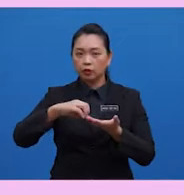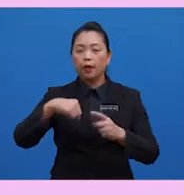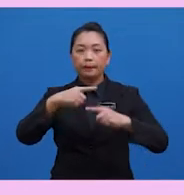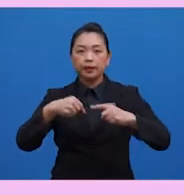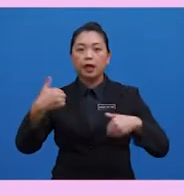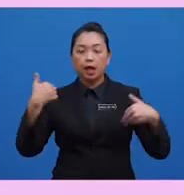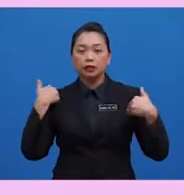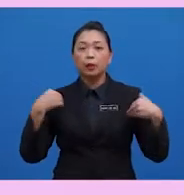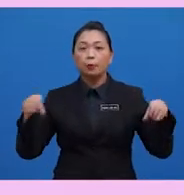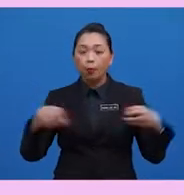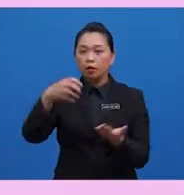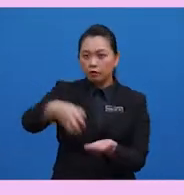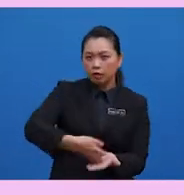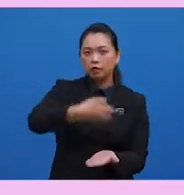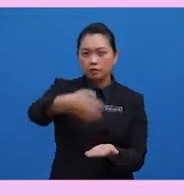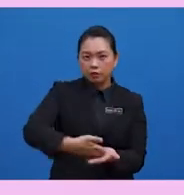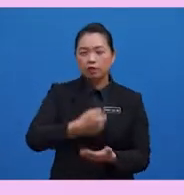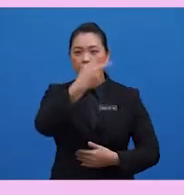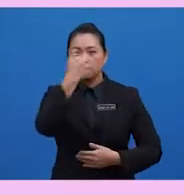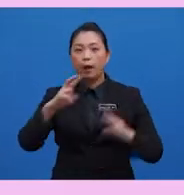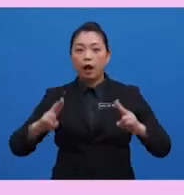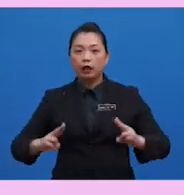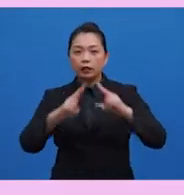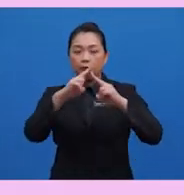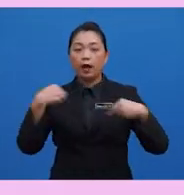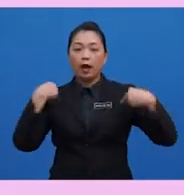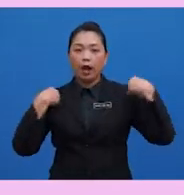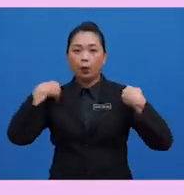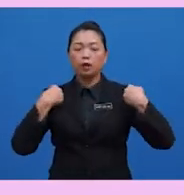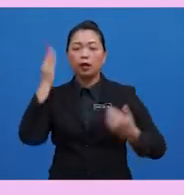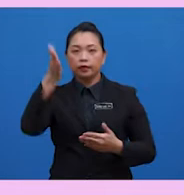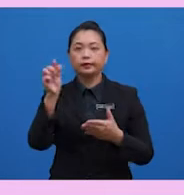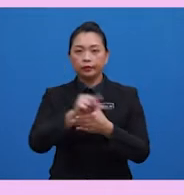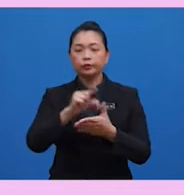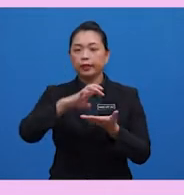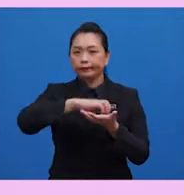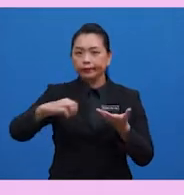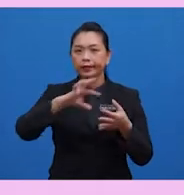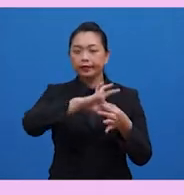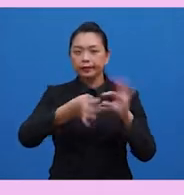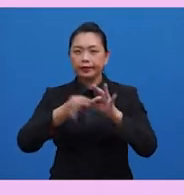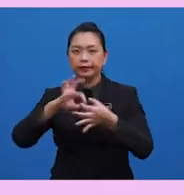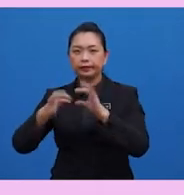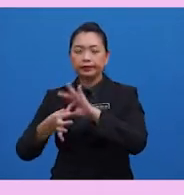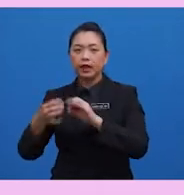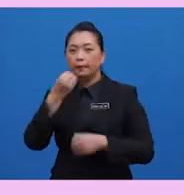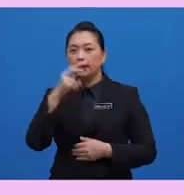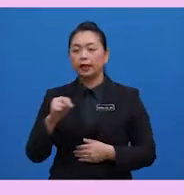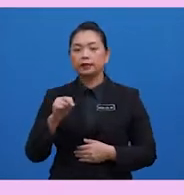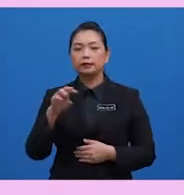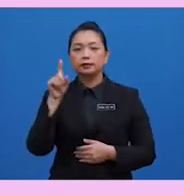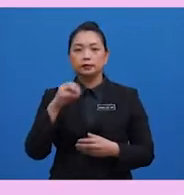sumber galian kerana habitat haiwan turut terjejas dan seterusnya merosakkan rantaian makanan di